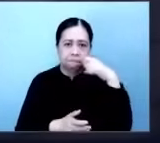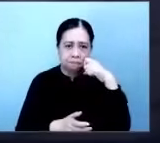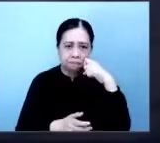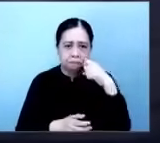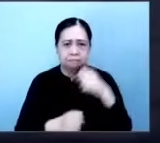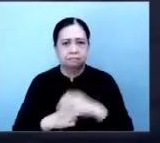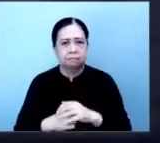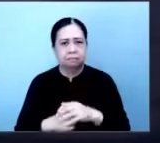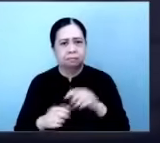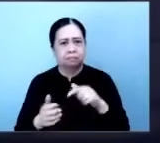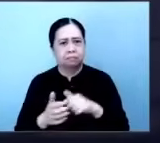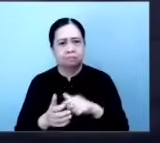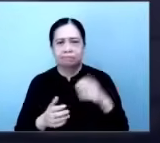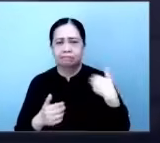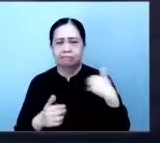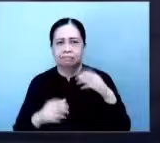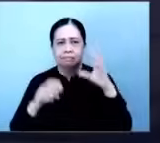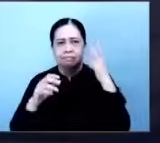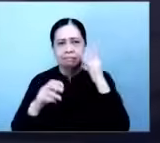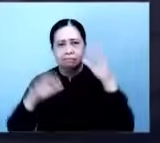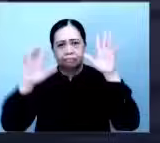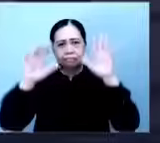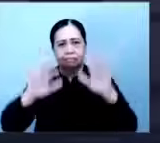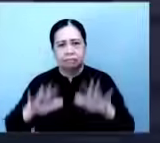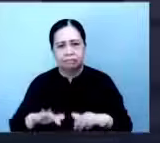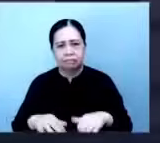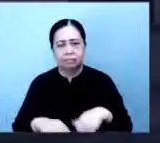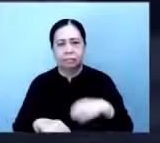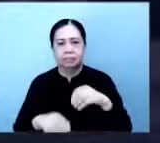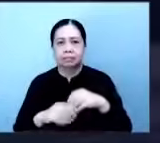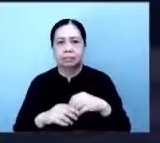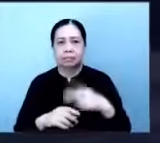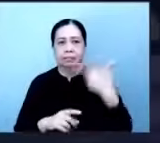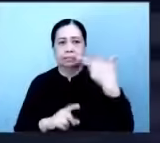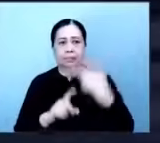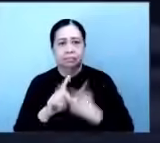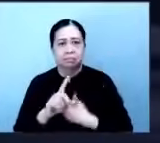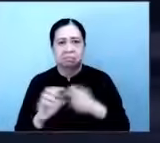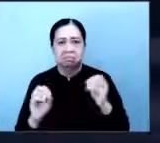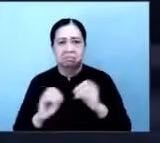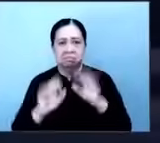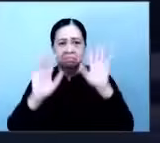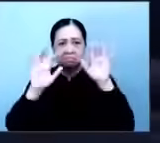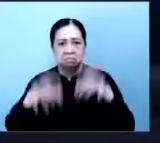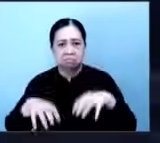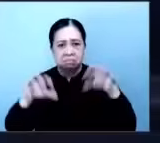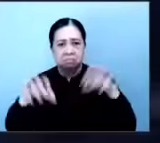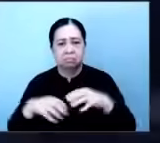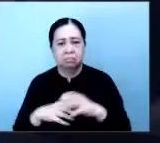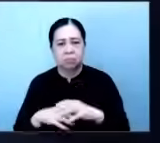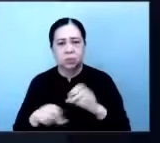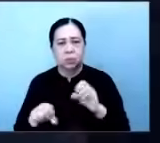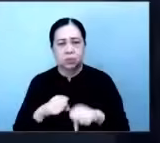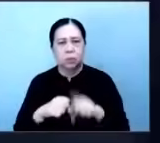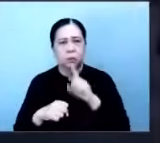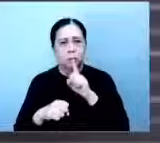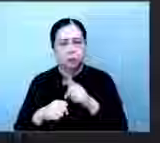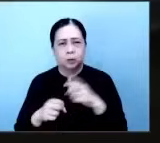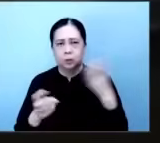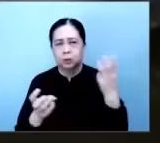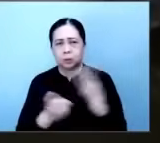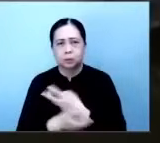experienced rainfall for the past 3 months. No? So we are officially in a